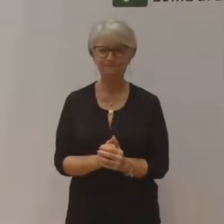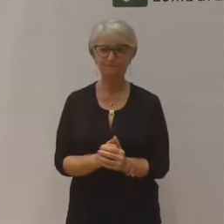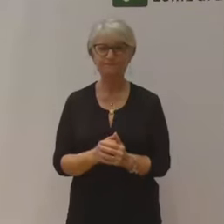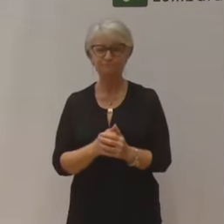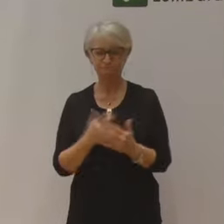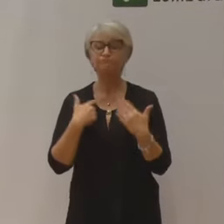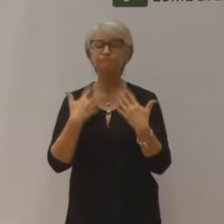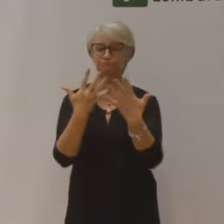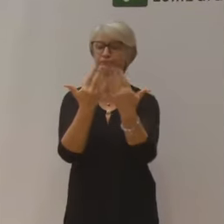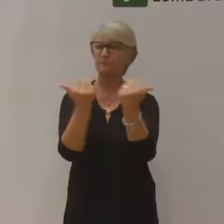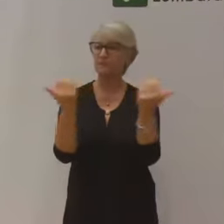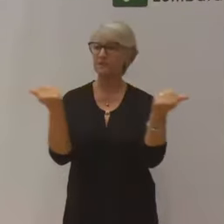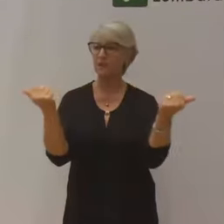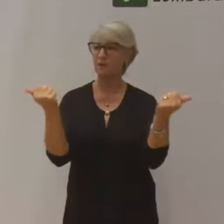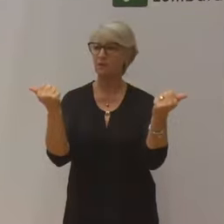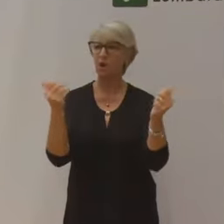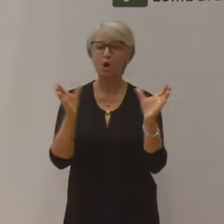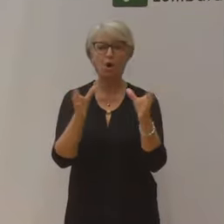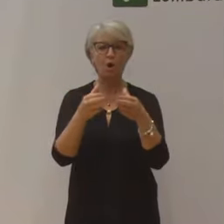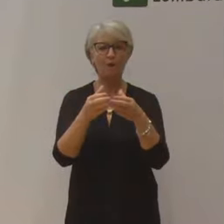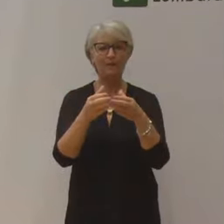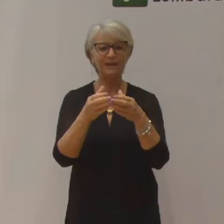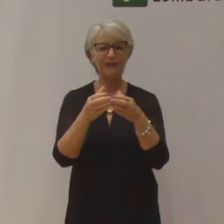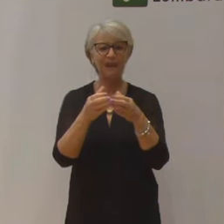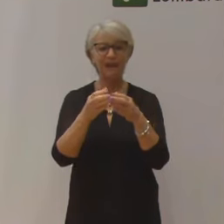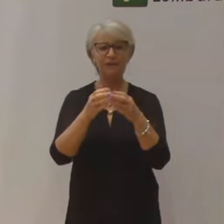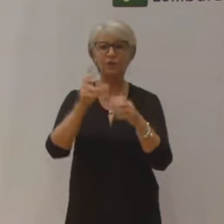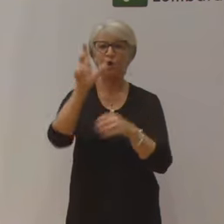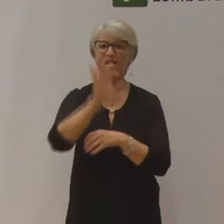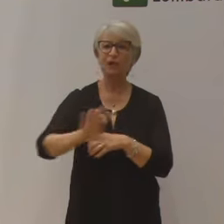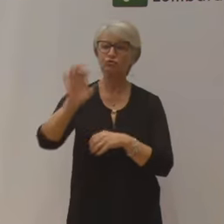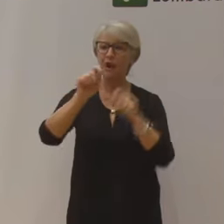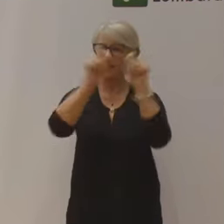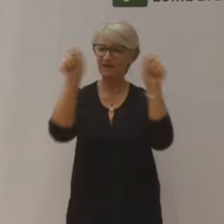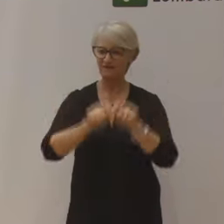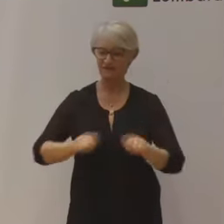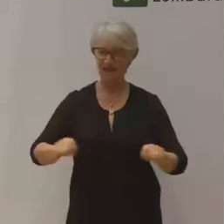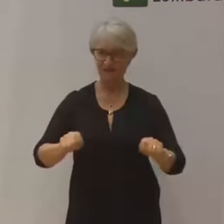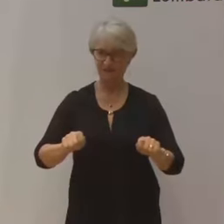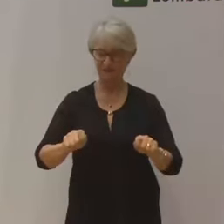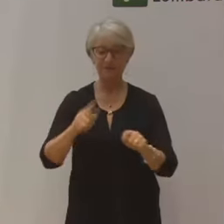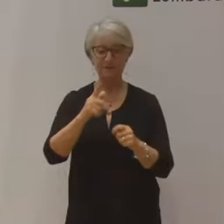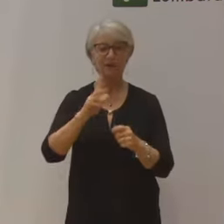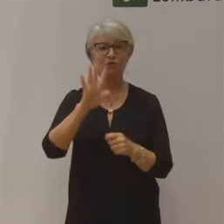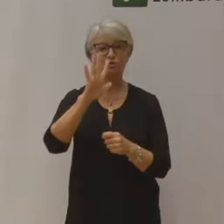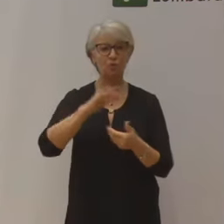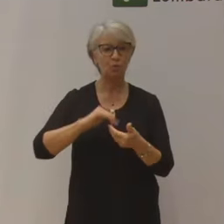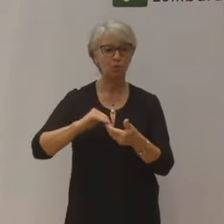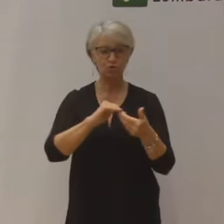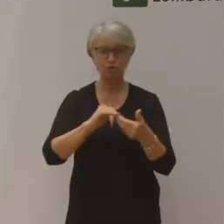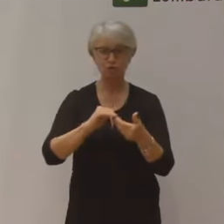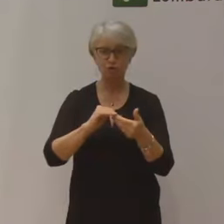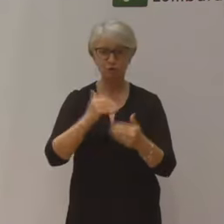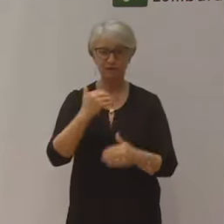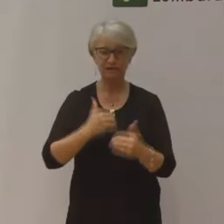Porto innanzitutto il saluto dal Comitato regionale della FAND della Lombardia, che è la federazione tra le associazioni nazionali dei